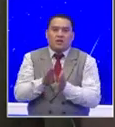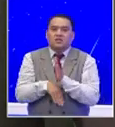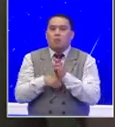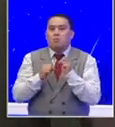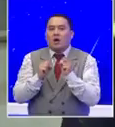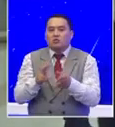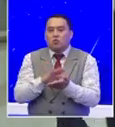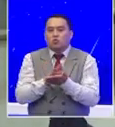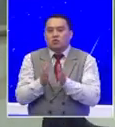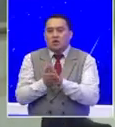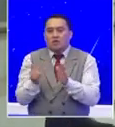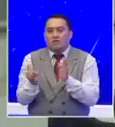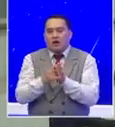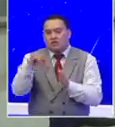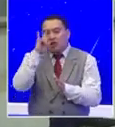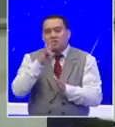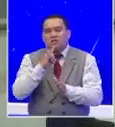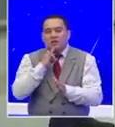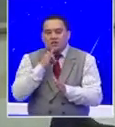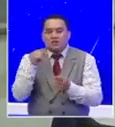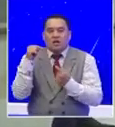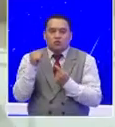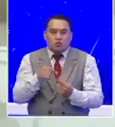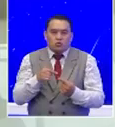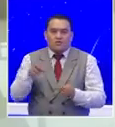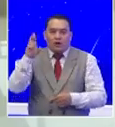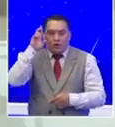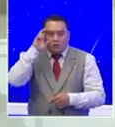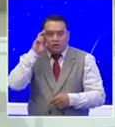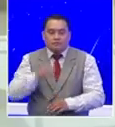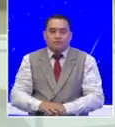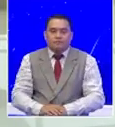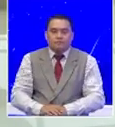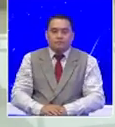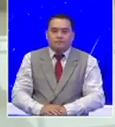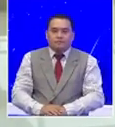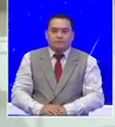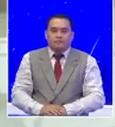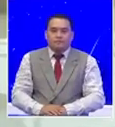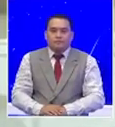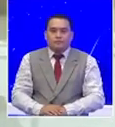безопасности, установленных Казахстаном и соответствующими странами, пояснили в профильном ведомстве.